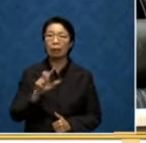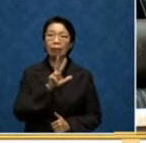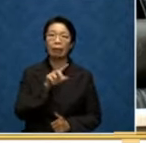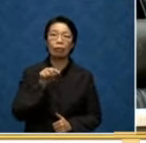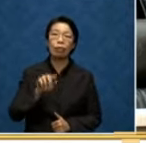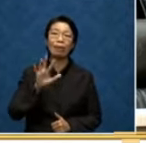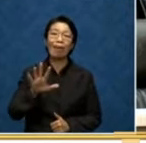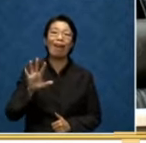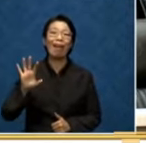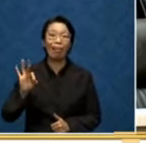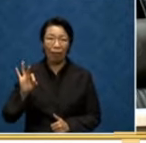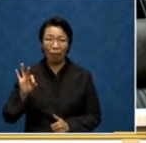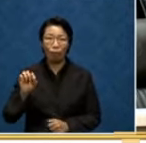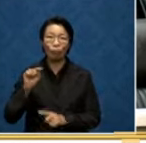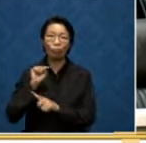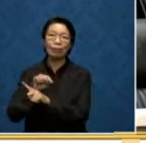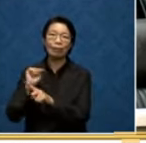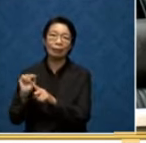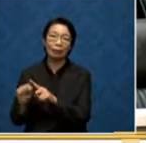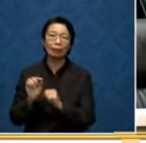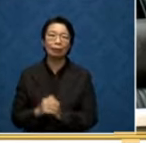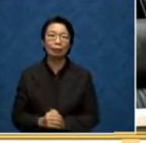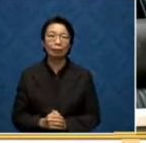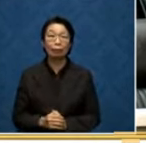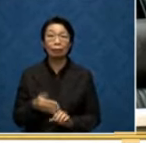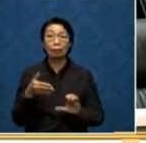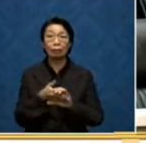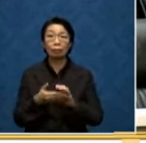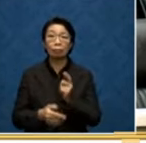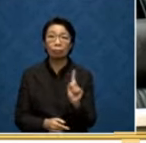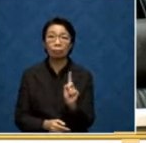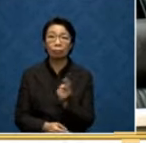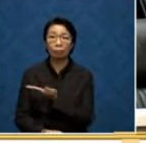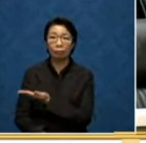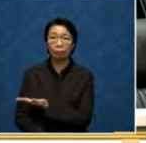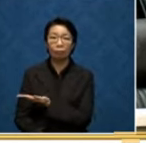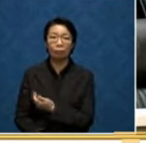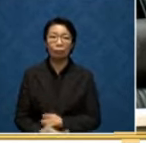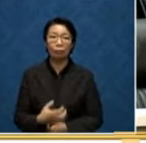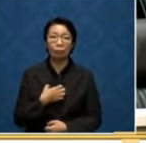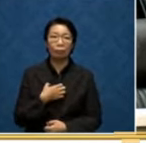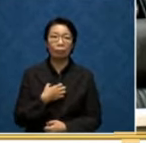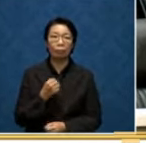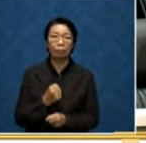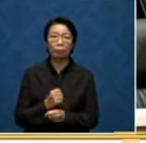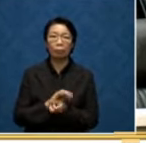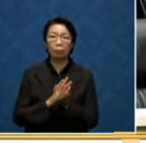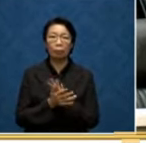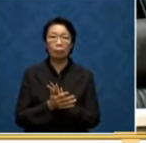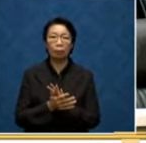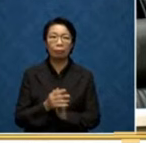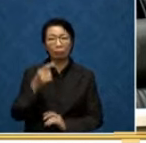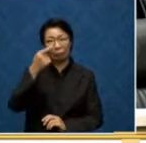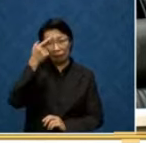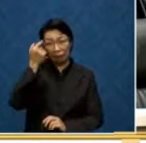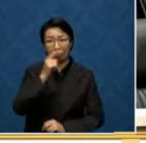3.59% มีสไลด์ขึ้นมาให้ดูหน่อยนะครับแต่ว่าจะเป็นสีผมทำให้เป็นสีขาวดำจะได้เห็น